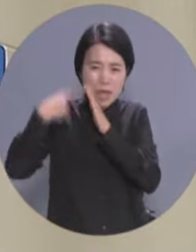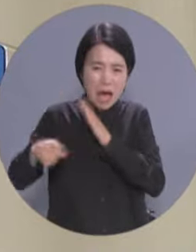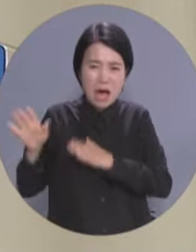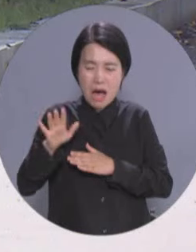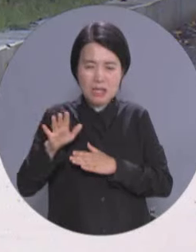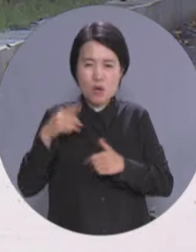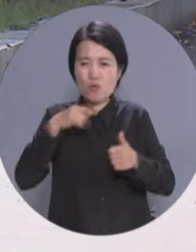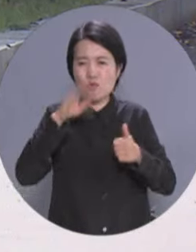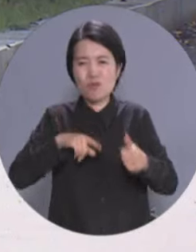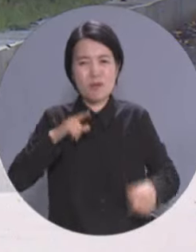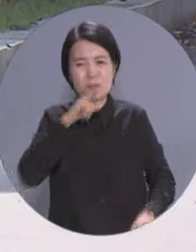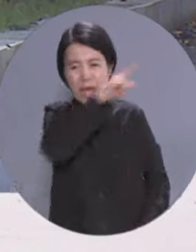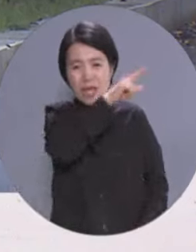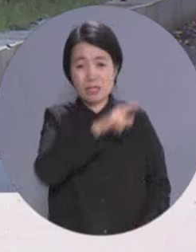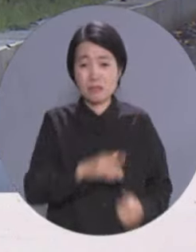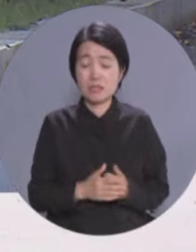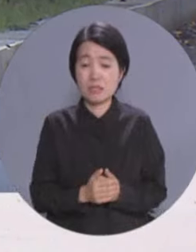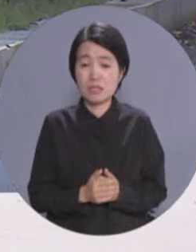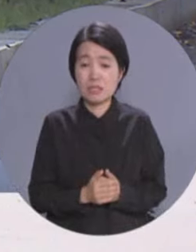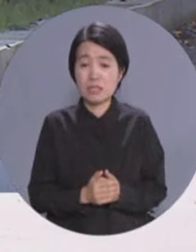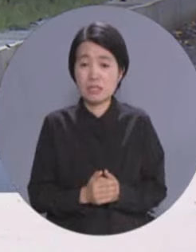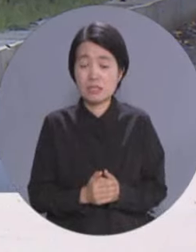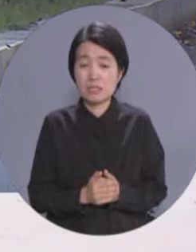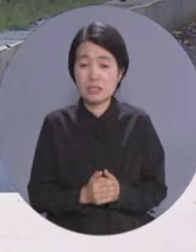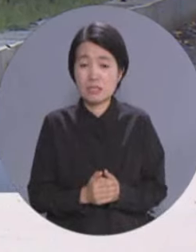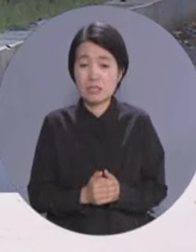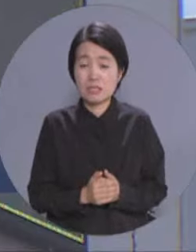겁니다 용으로